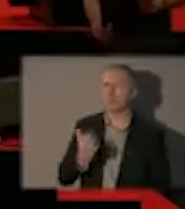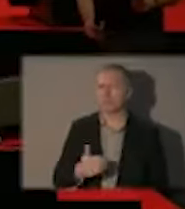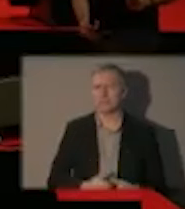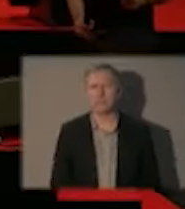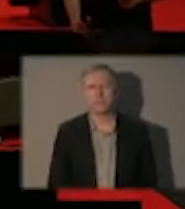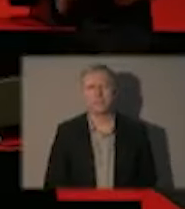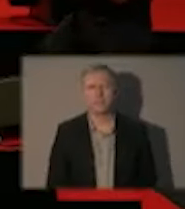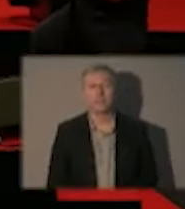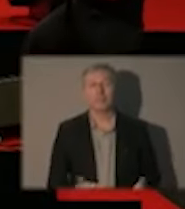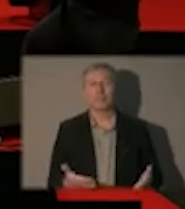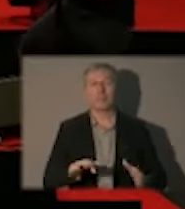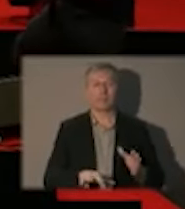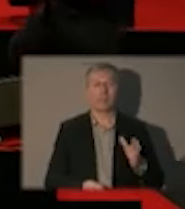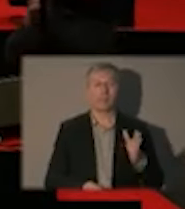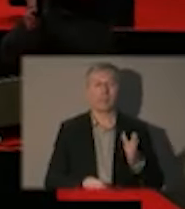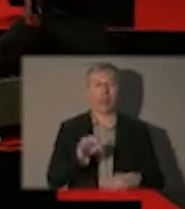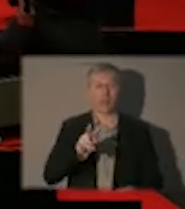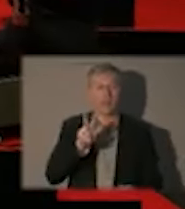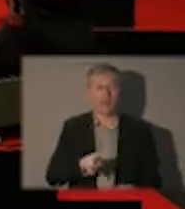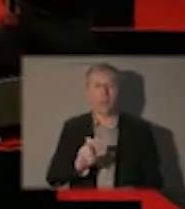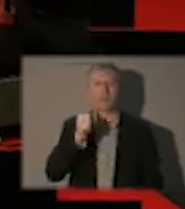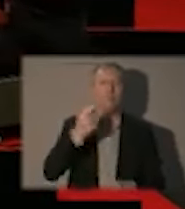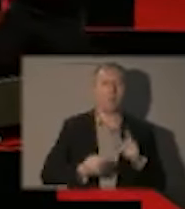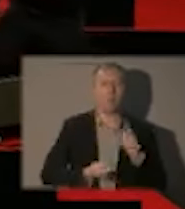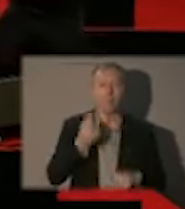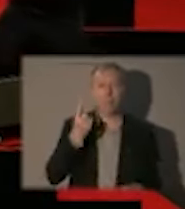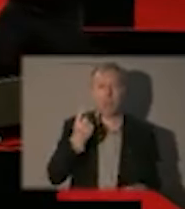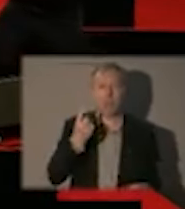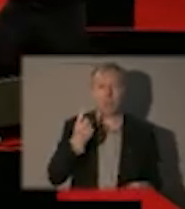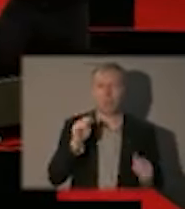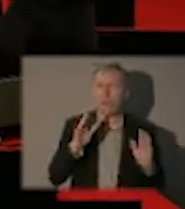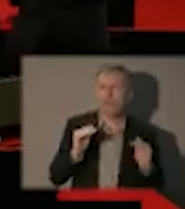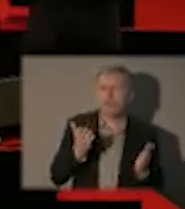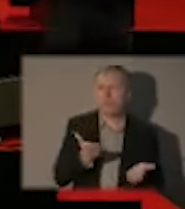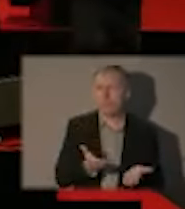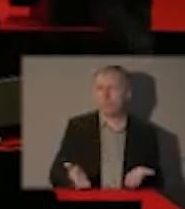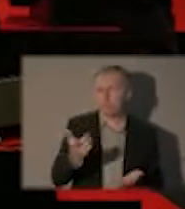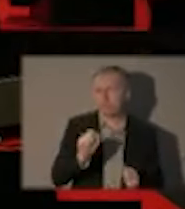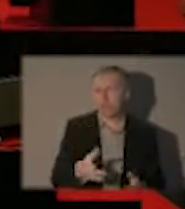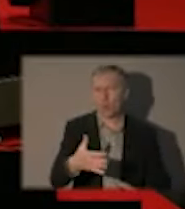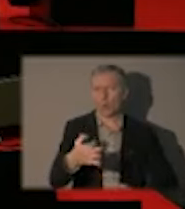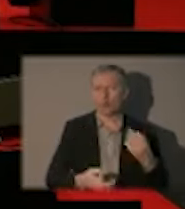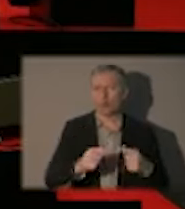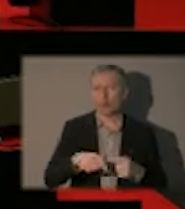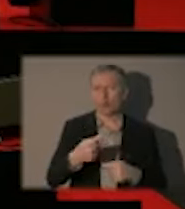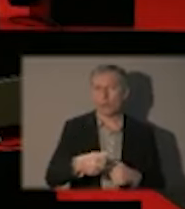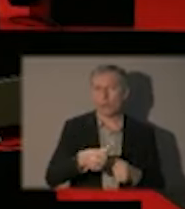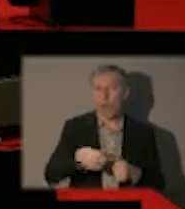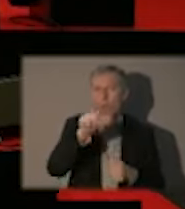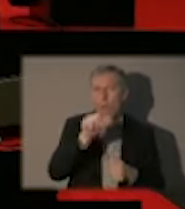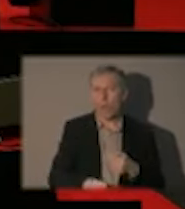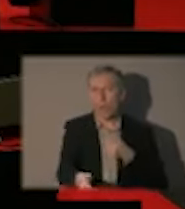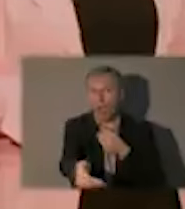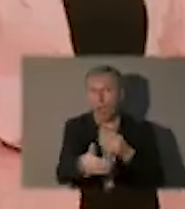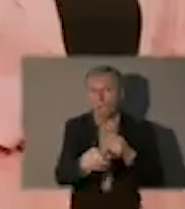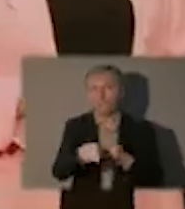Cette élection, elle a une importance particulière et pourtant, vous en conviendrez, à un mois du